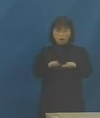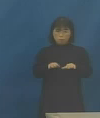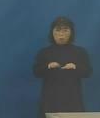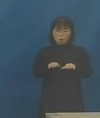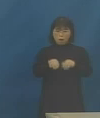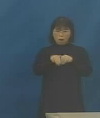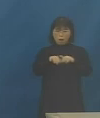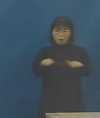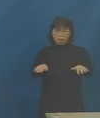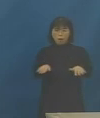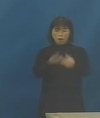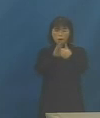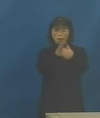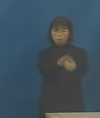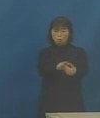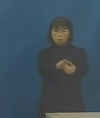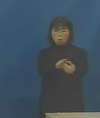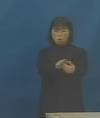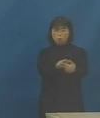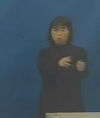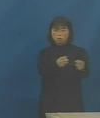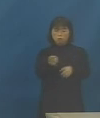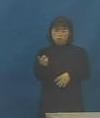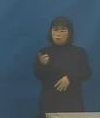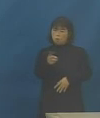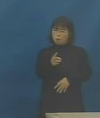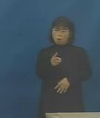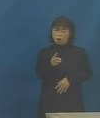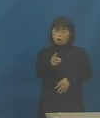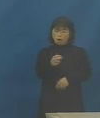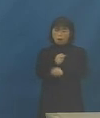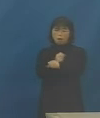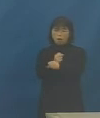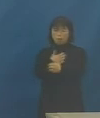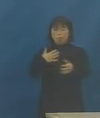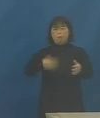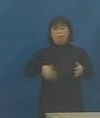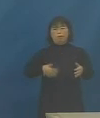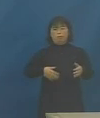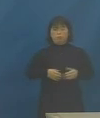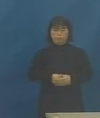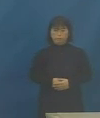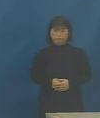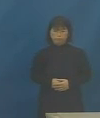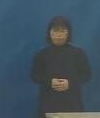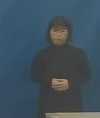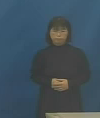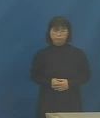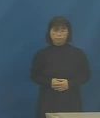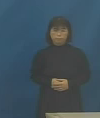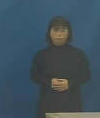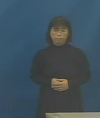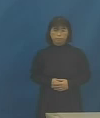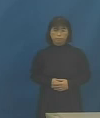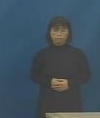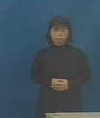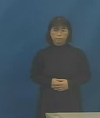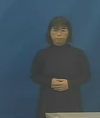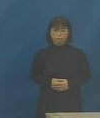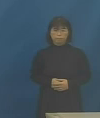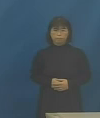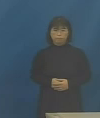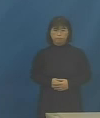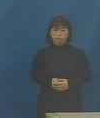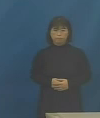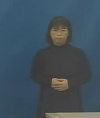と充填そっちに移行するというところの検討しているものではありまませんどっ